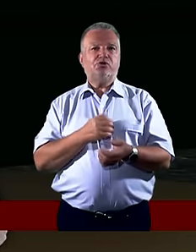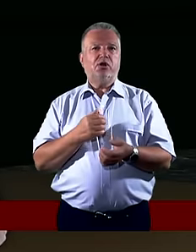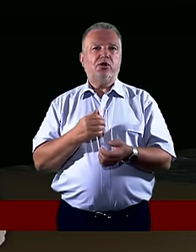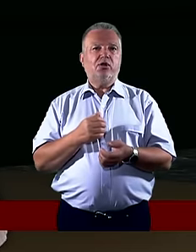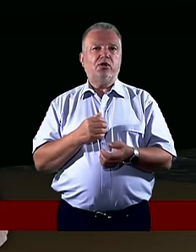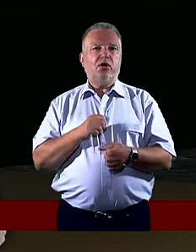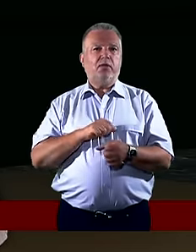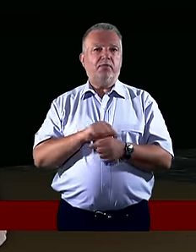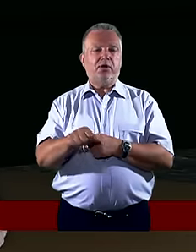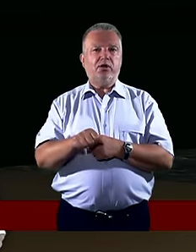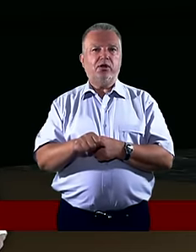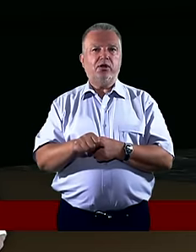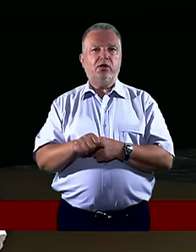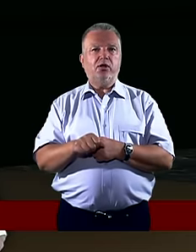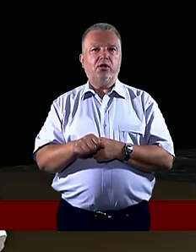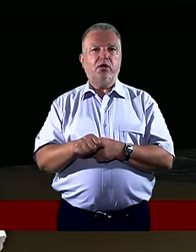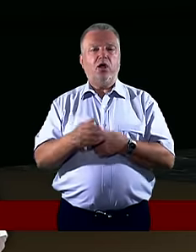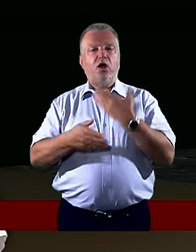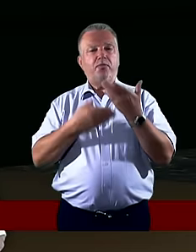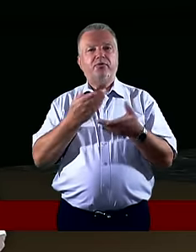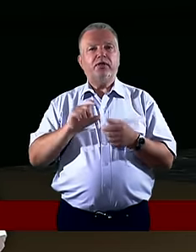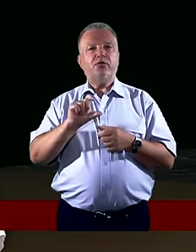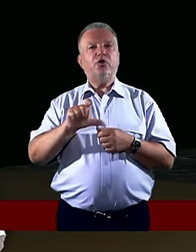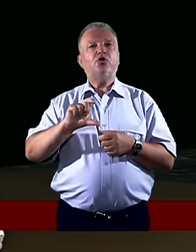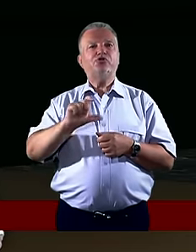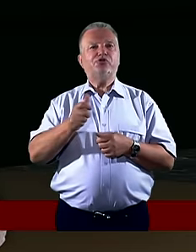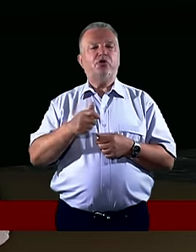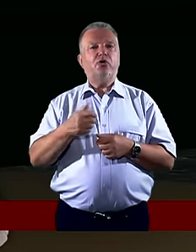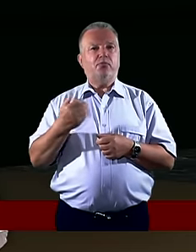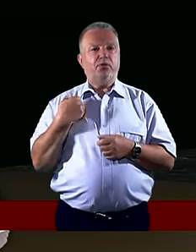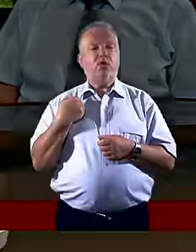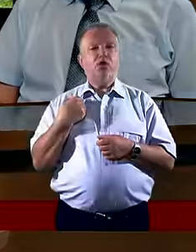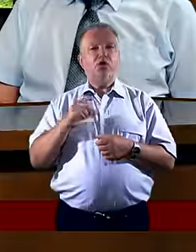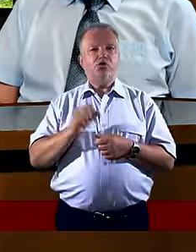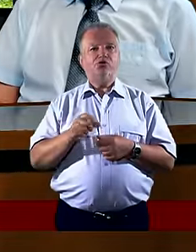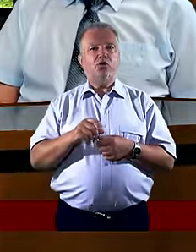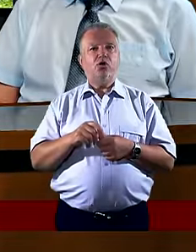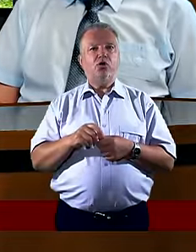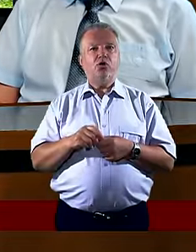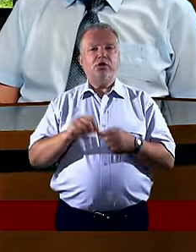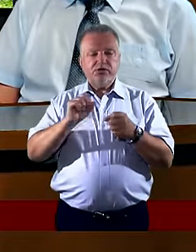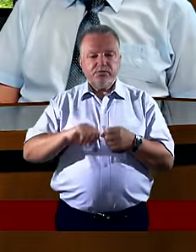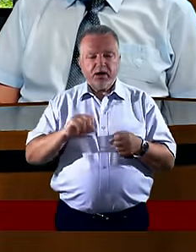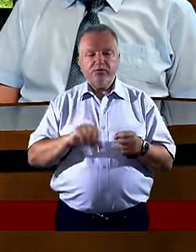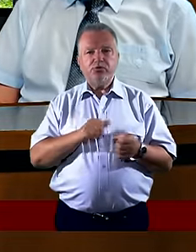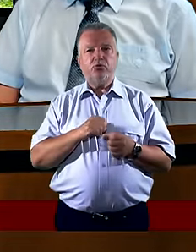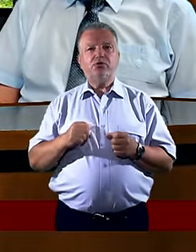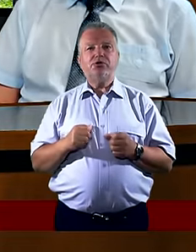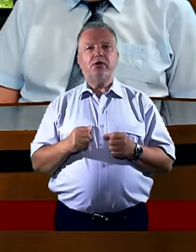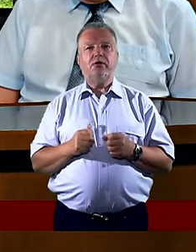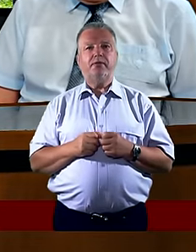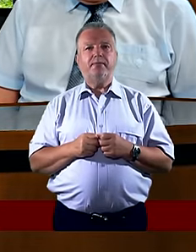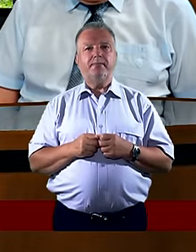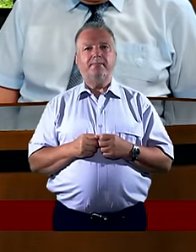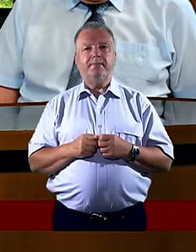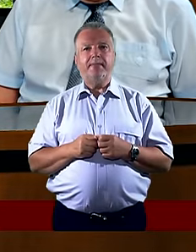musimy opowiadać to, co faktycznie nas spotkało i co przeżyliśmy. I wtedy coś, co się sprawdza. Autentycznie. Coś, co się sprawdza. Maksymilian